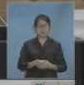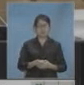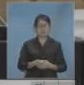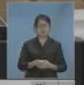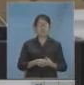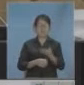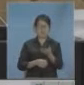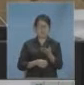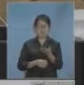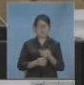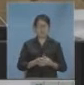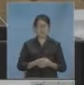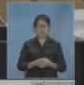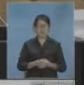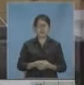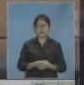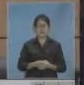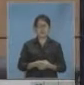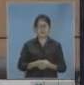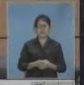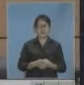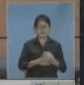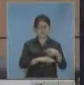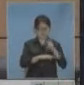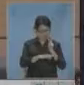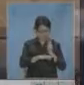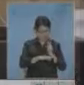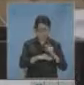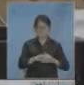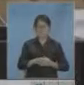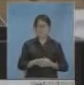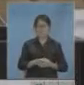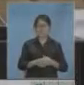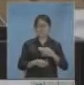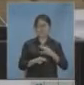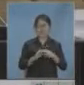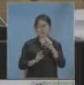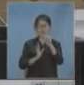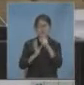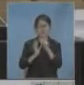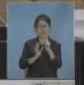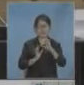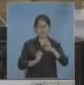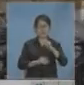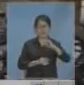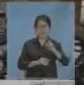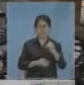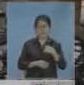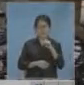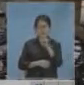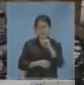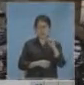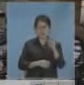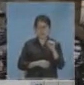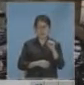ครับเอาเชิญ กับเรียนท่านประธานที่เคารพกับผมสุกิจอโถปกรณ์สมาชิกสภาผู้แทนรา